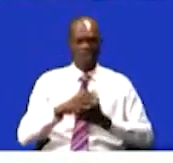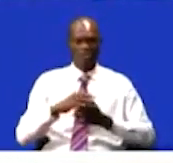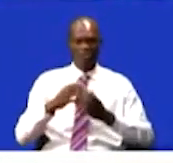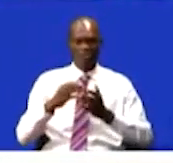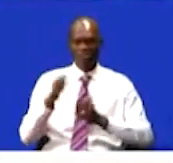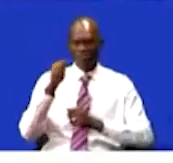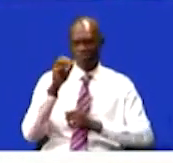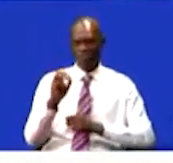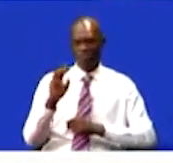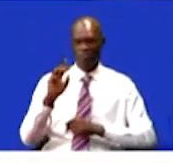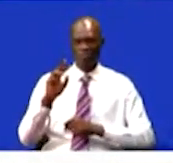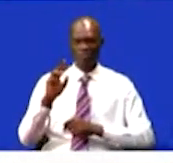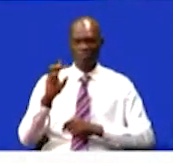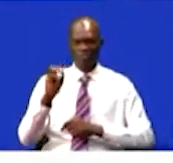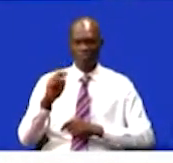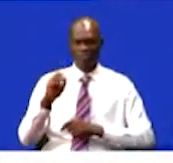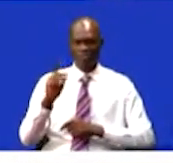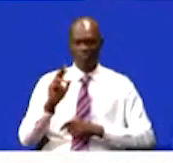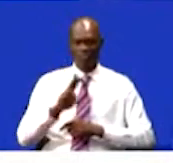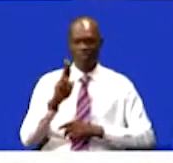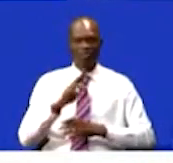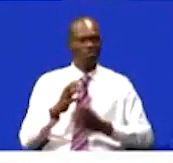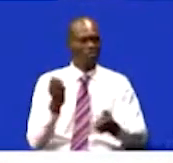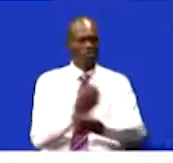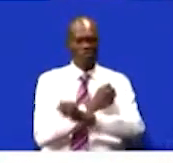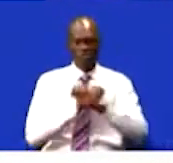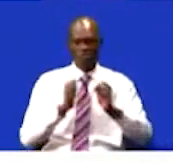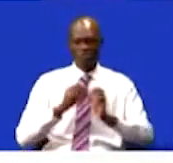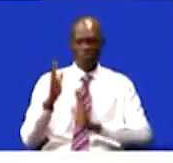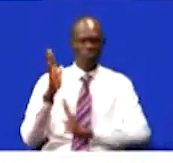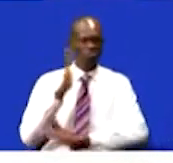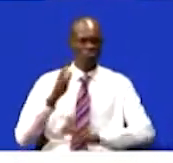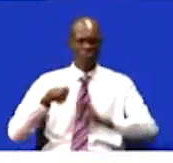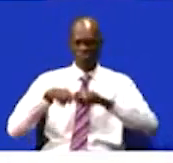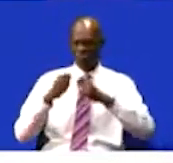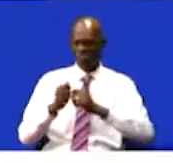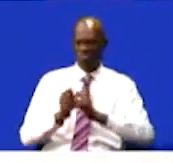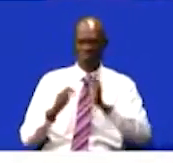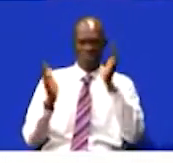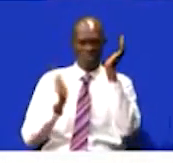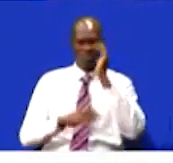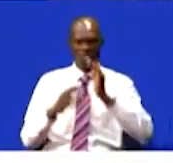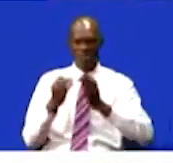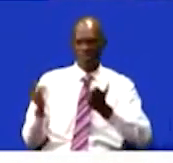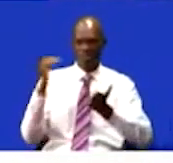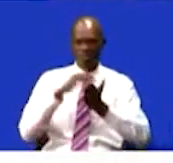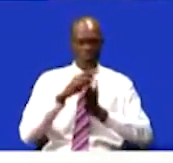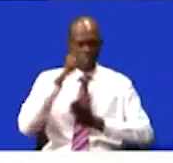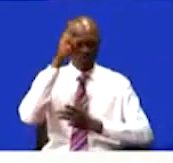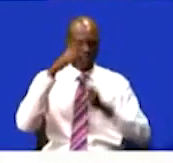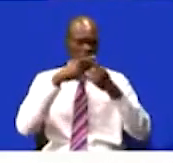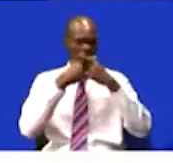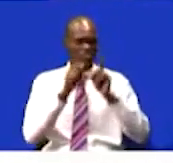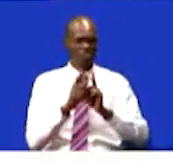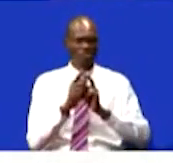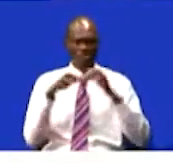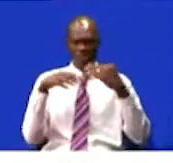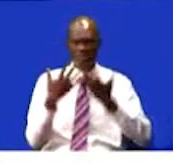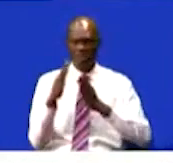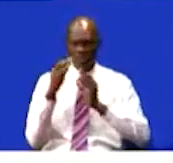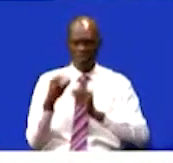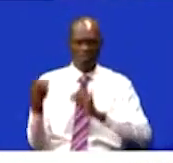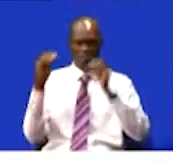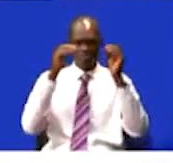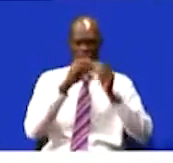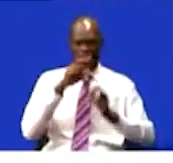Sondu. Nyota amugi. Samo nego bed ni gimedo polise. To gin gikao polise kitero oko.